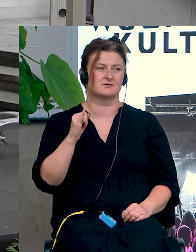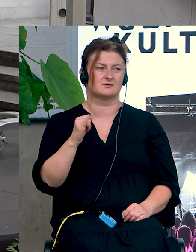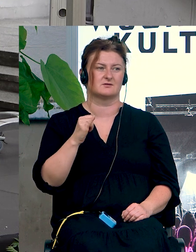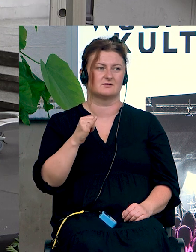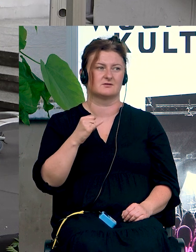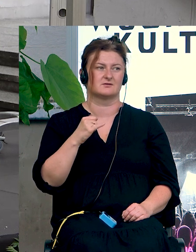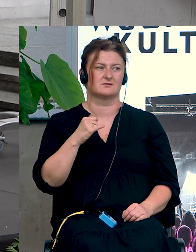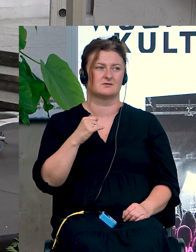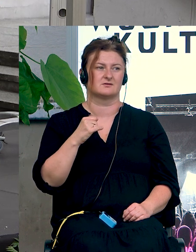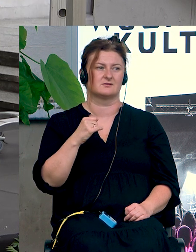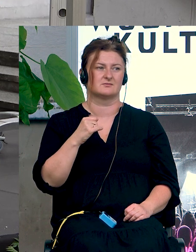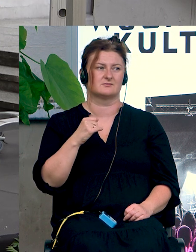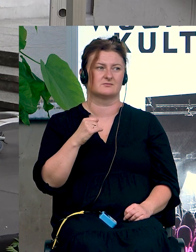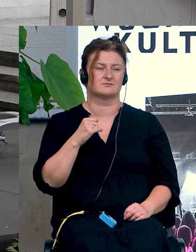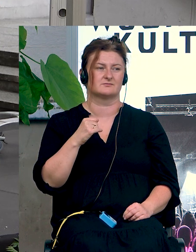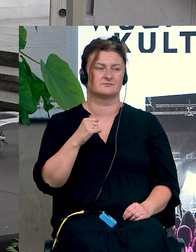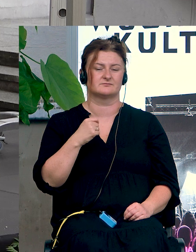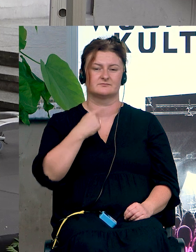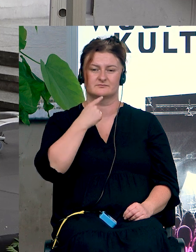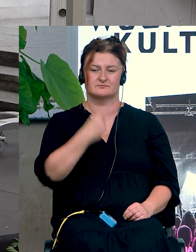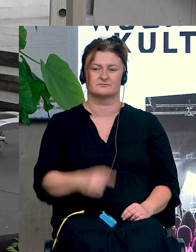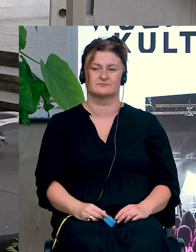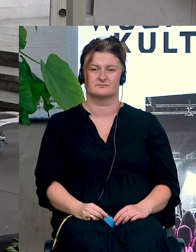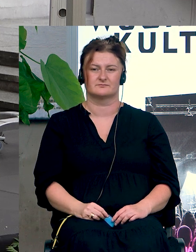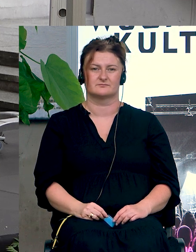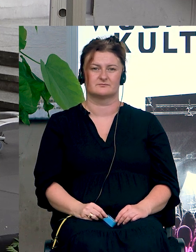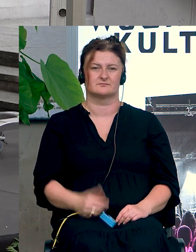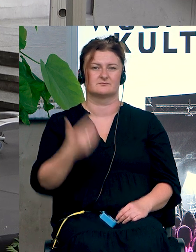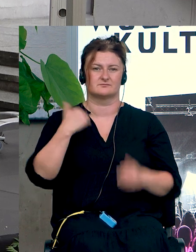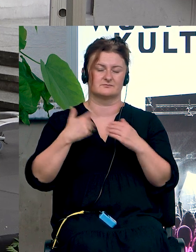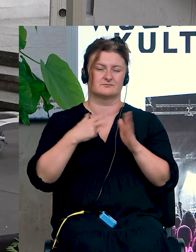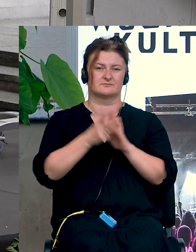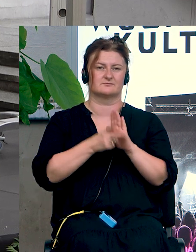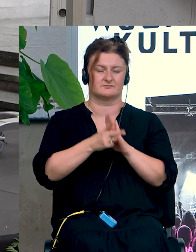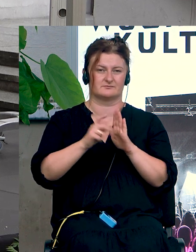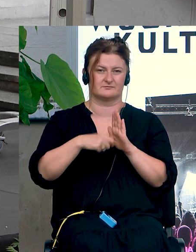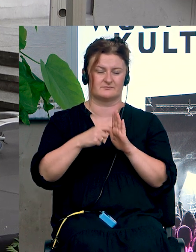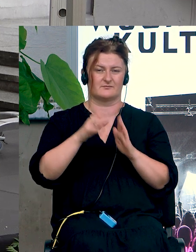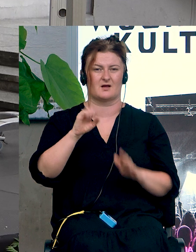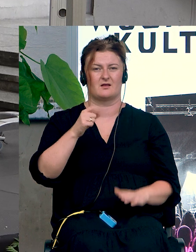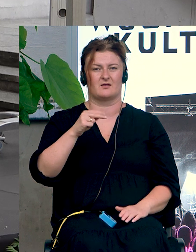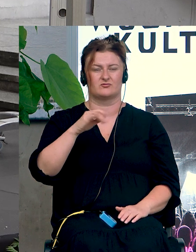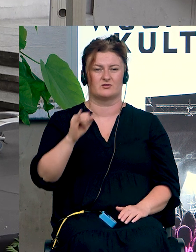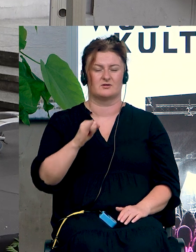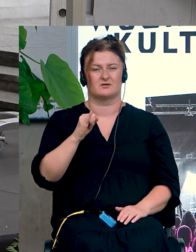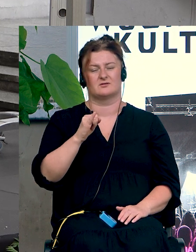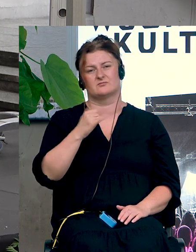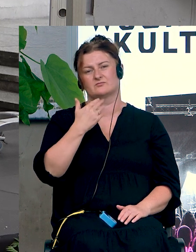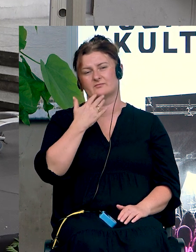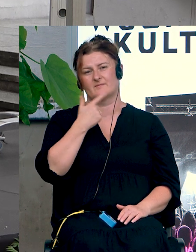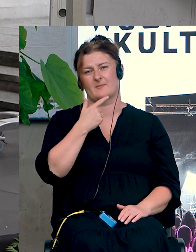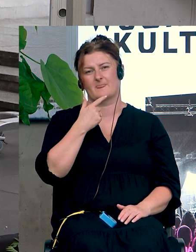wypowiedział się... A, dobra, Ola mówi krótko, więc... Walkiewicz nakręcił film i Andrzej w synagodze w Drohobyczy mówił,